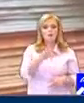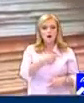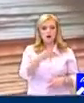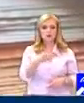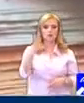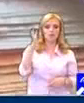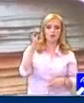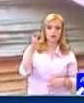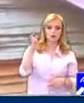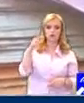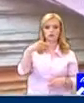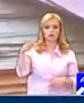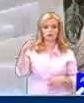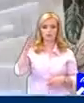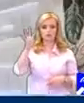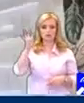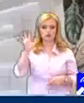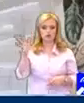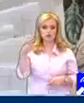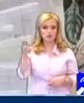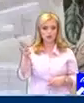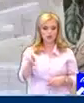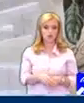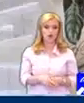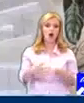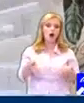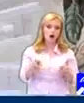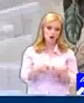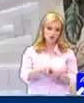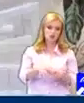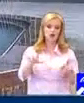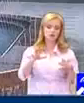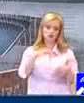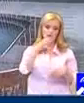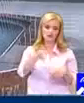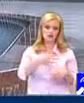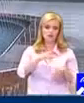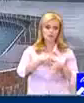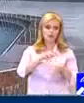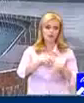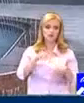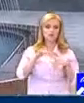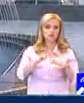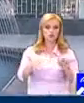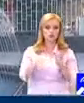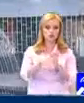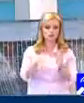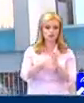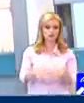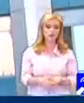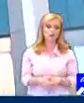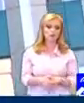între 400 și 550 de euro. Cel puțin așa reiese din datele obținute de anchetatori în dosarul de corupție care vizează o